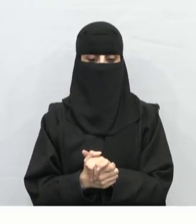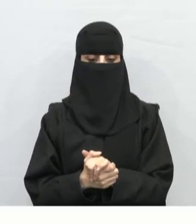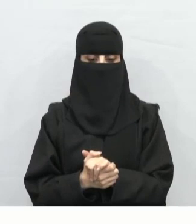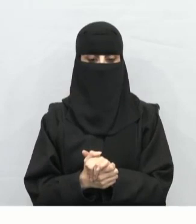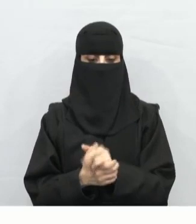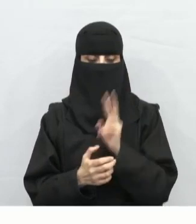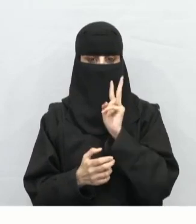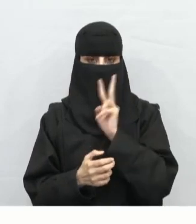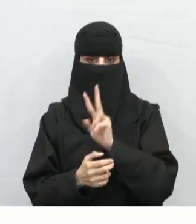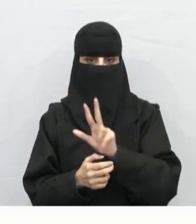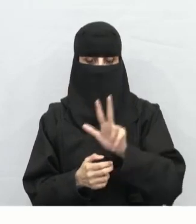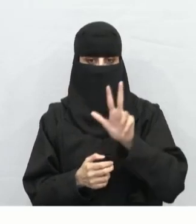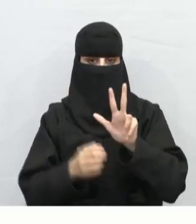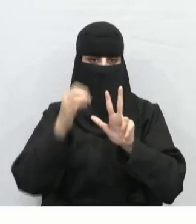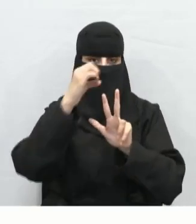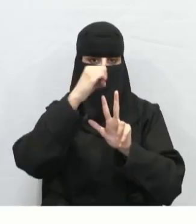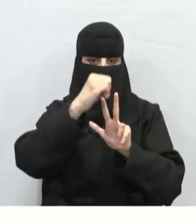اذكركم ايضا